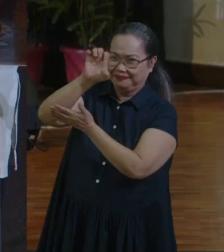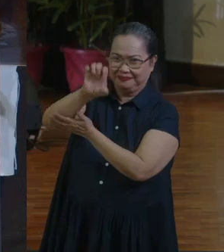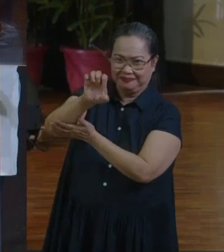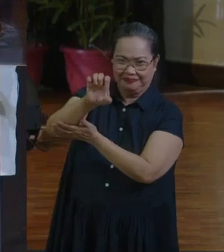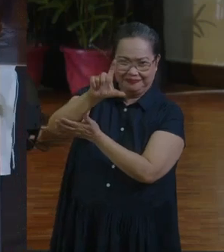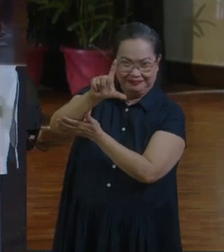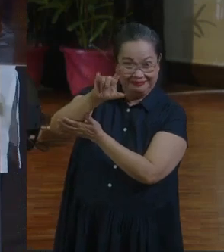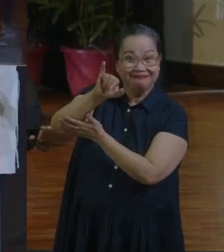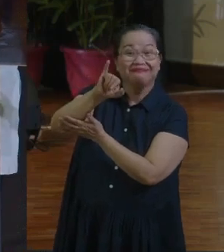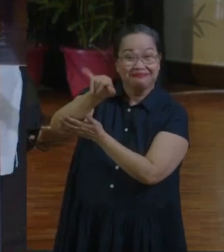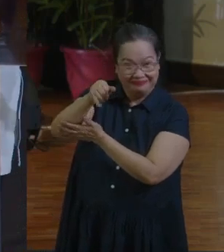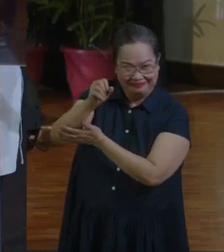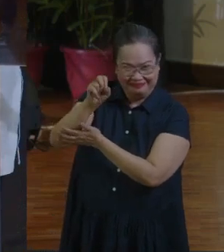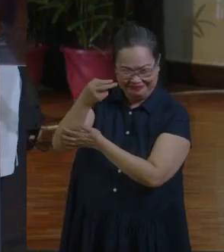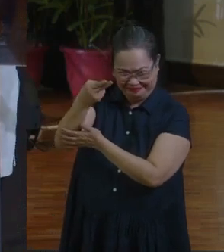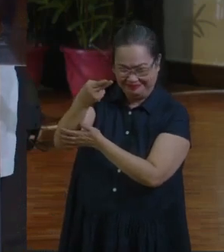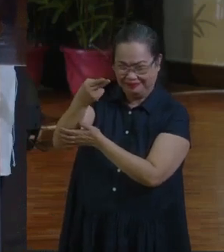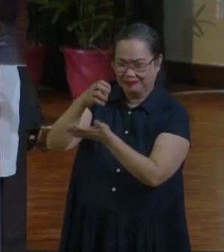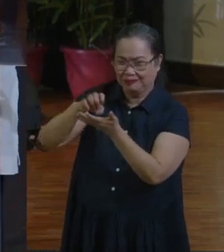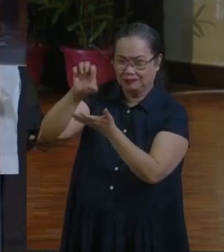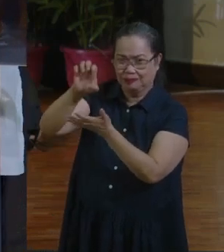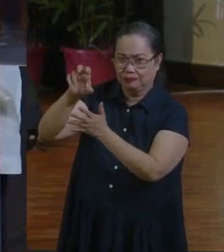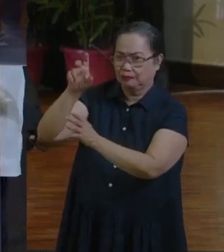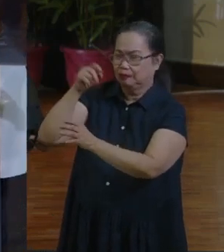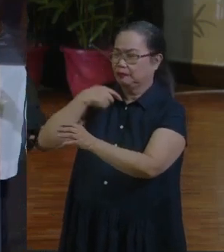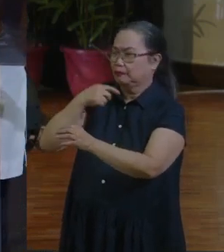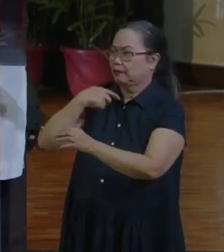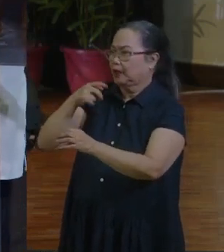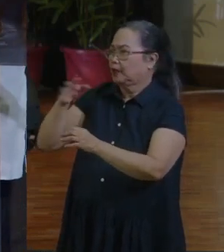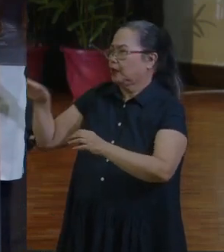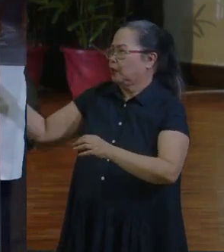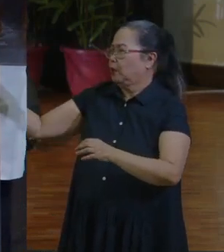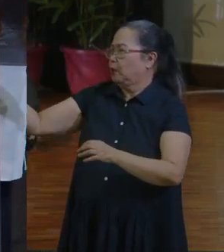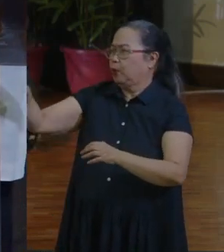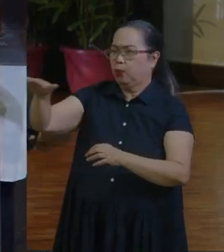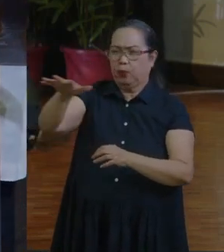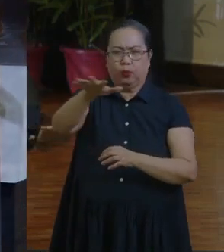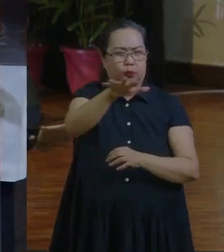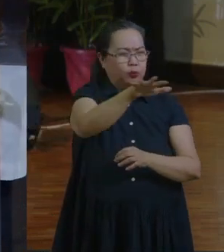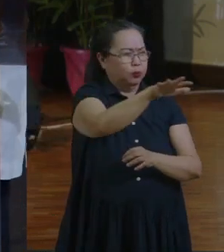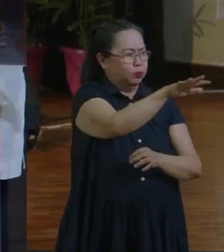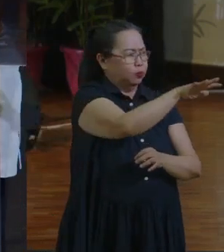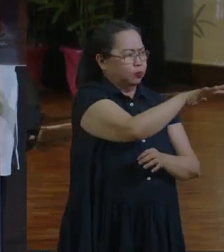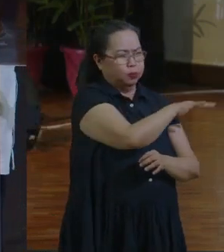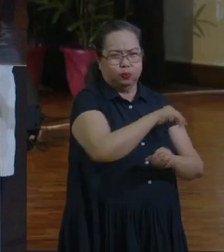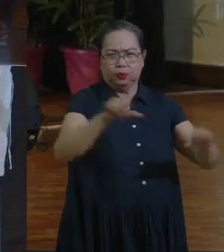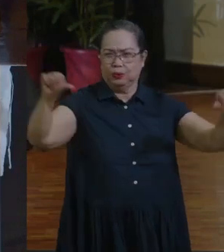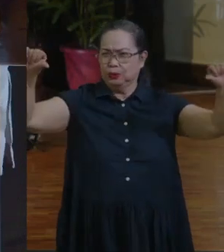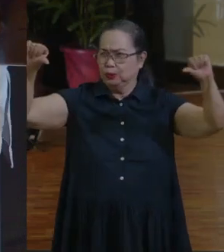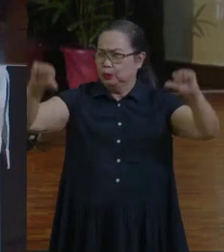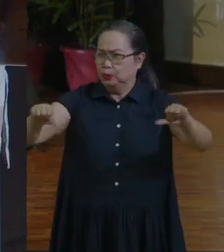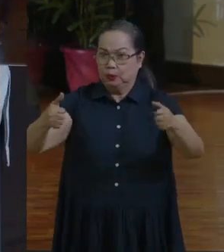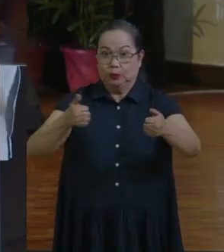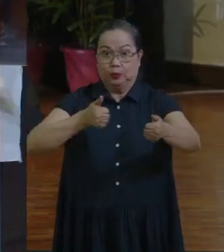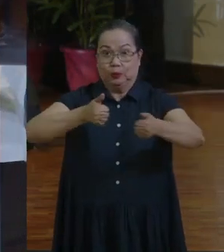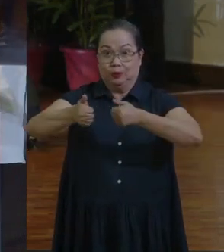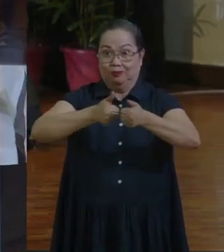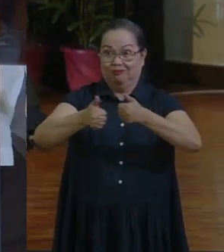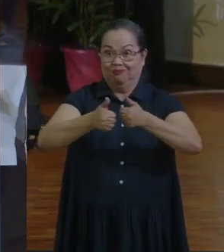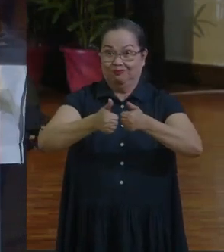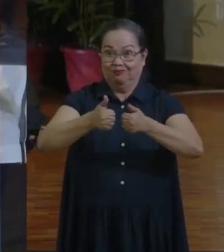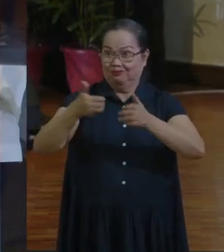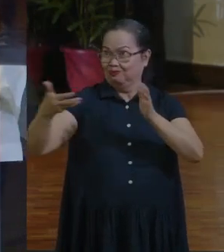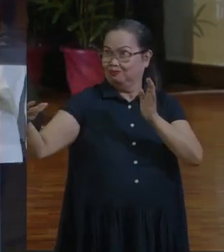Elijah, meron siyang pinaslang na 400 prophets of Baal. Tinalo niya sa isang